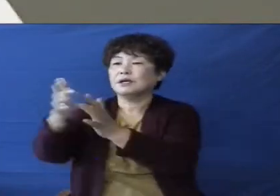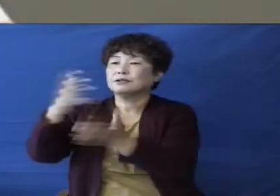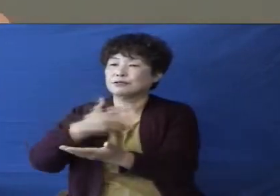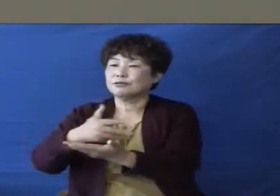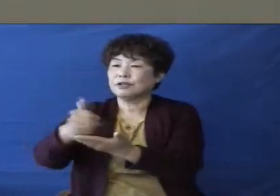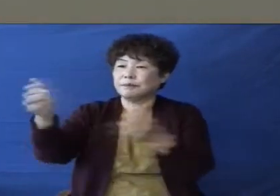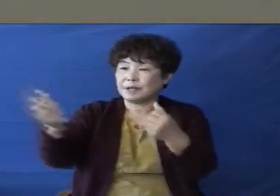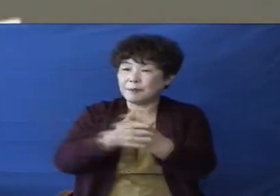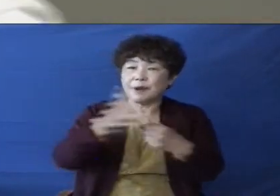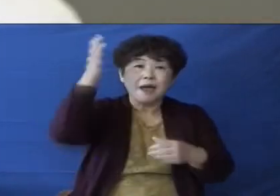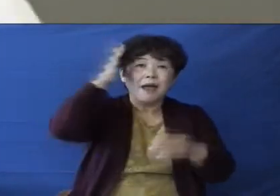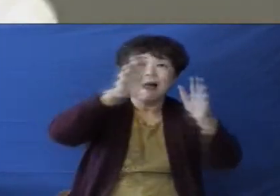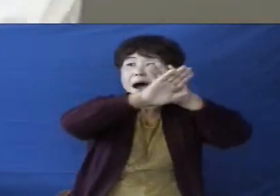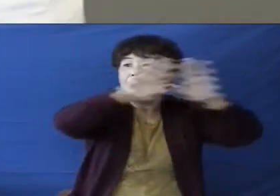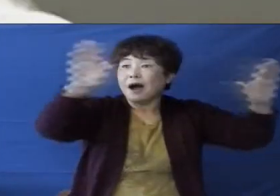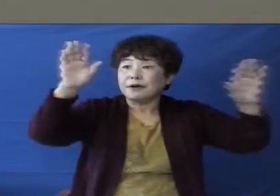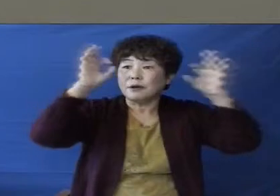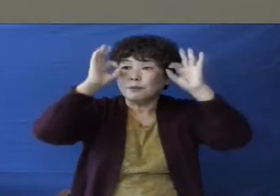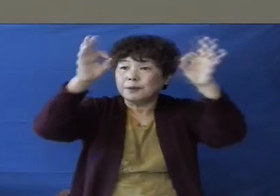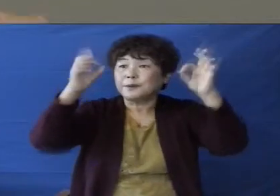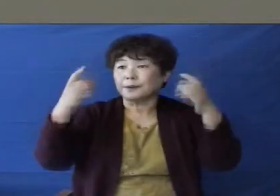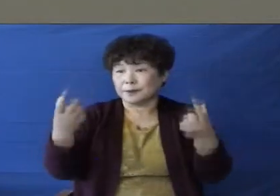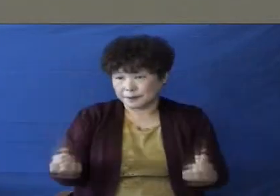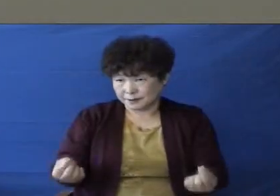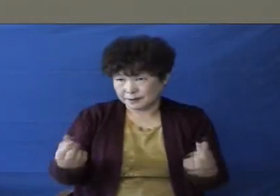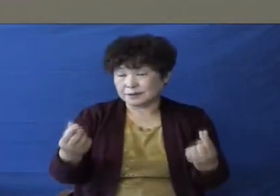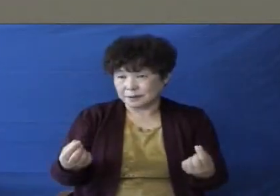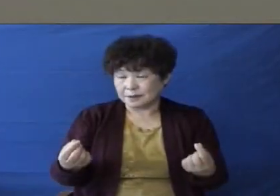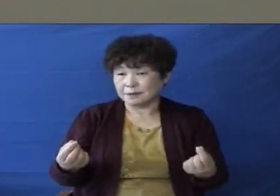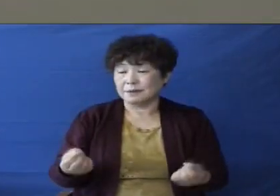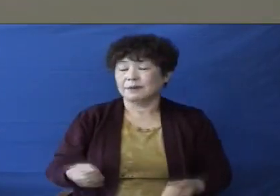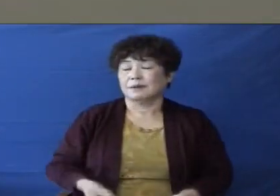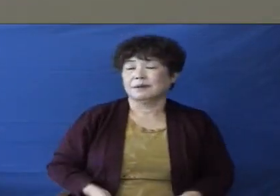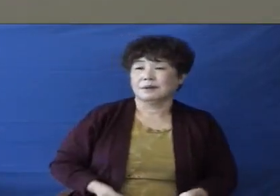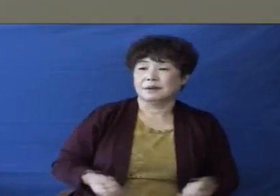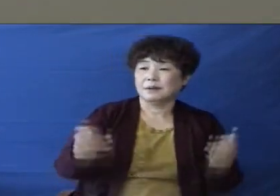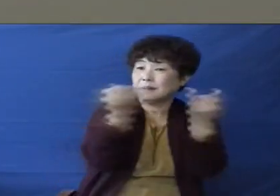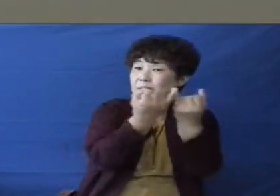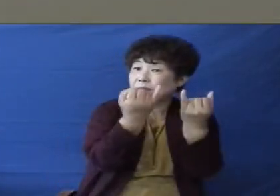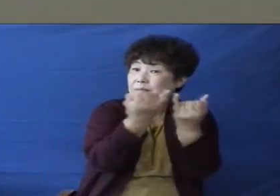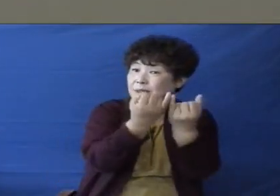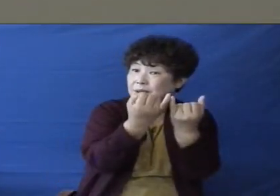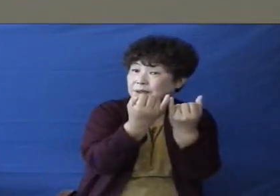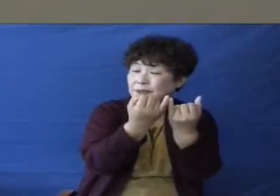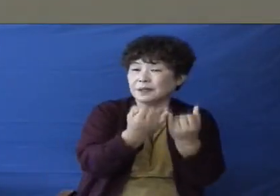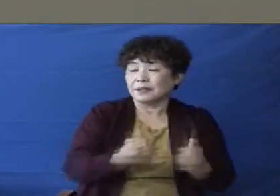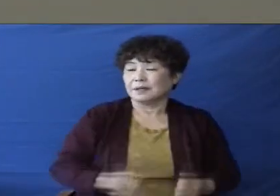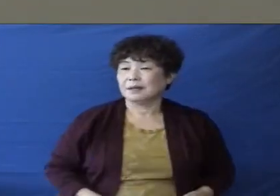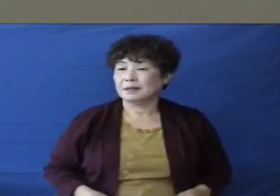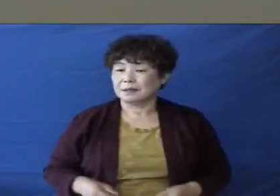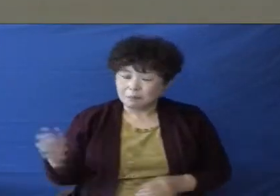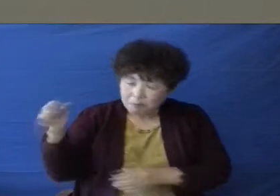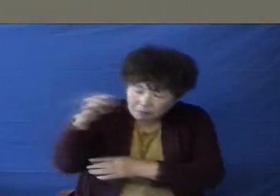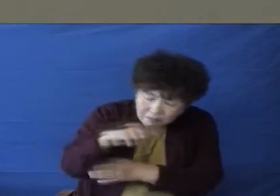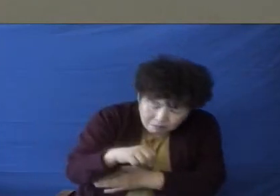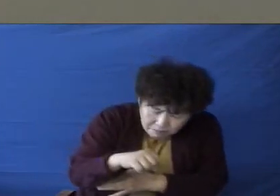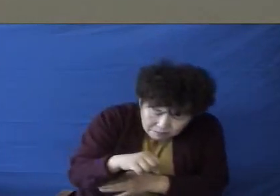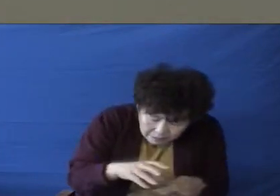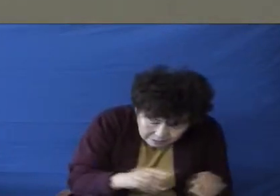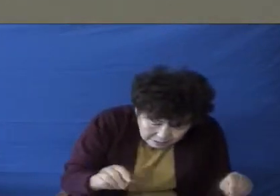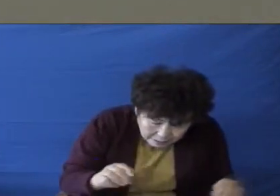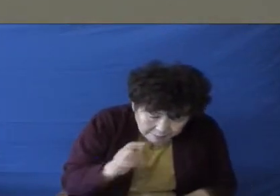우리가 이어 이는 몸이 그래서 이 땅만 보고 살지만 실제적으로 크리스천들은 크리스천들이